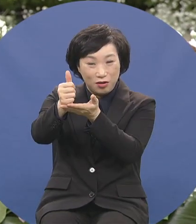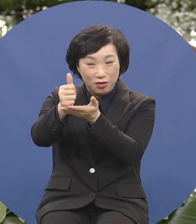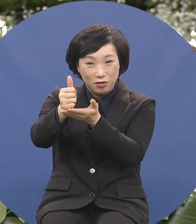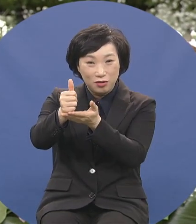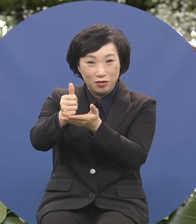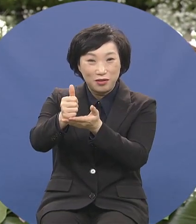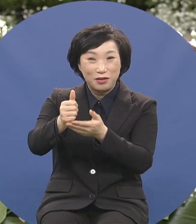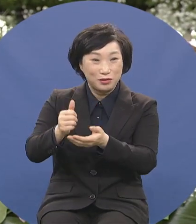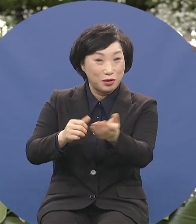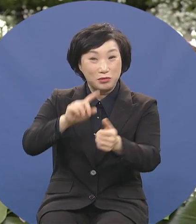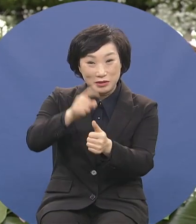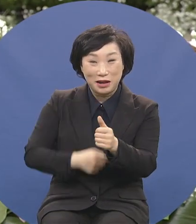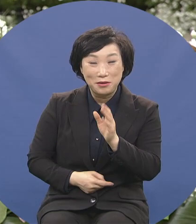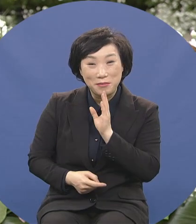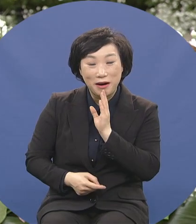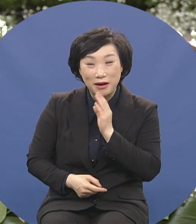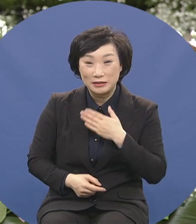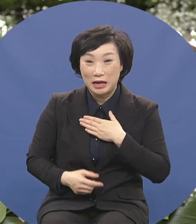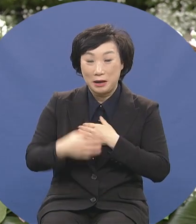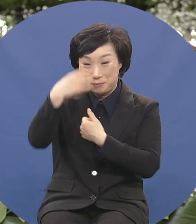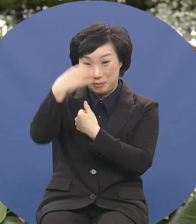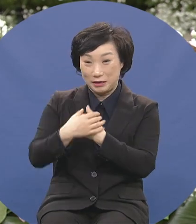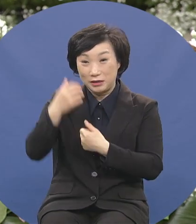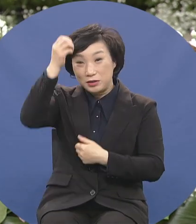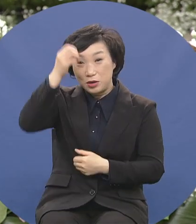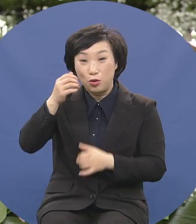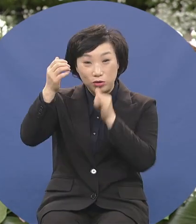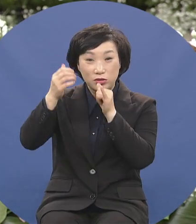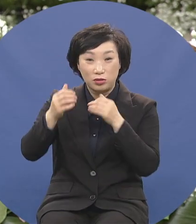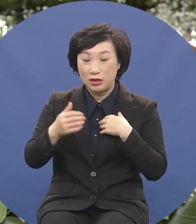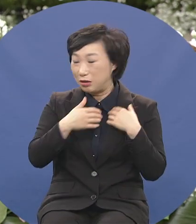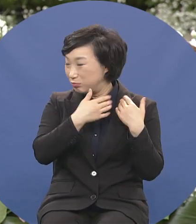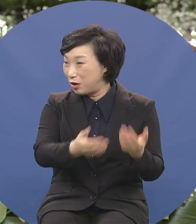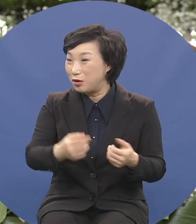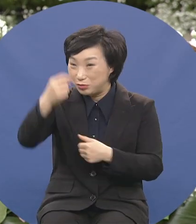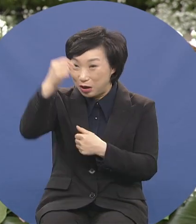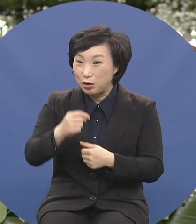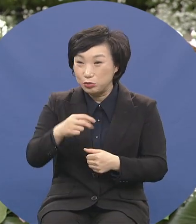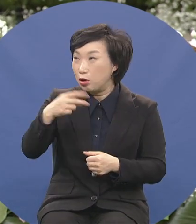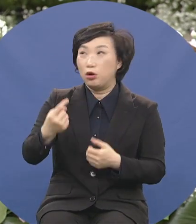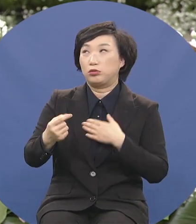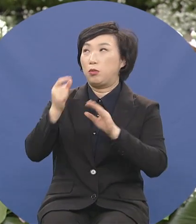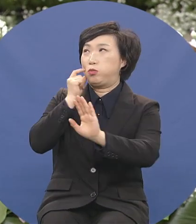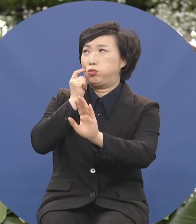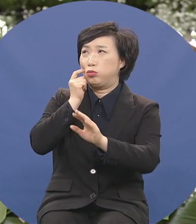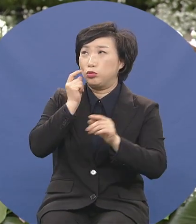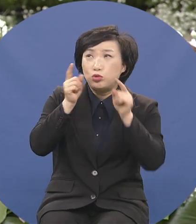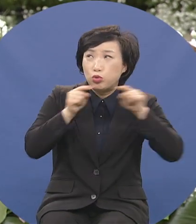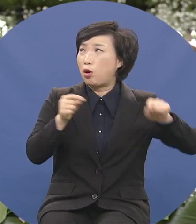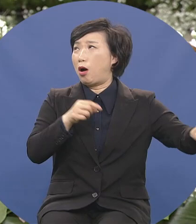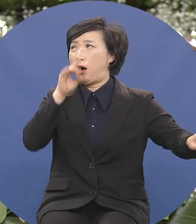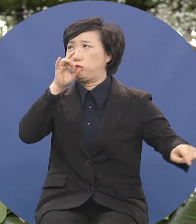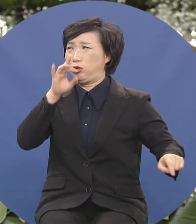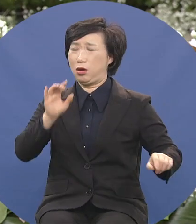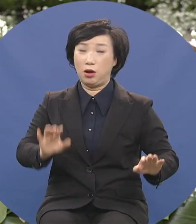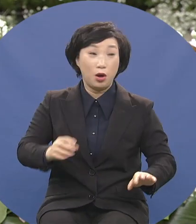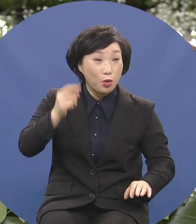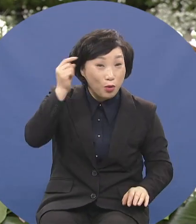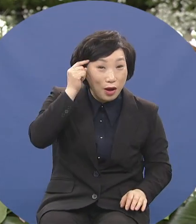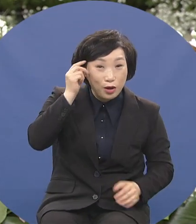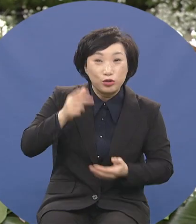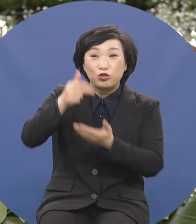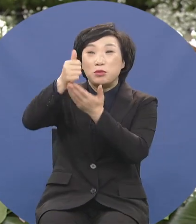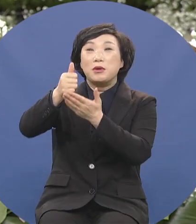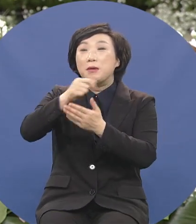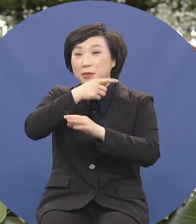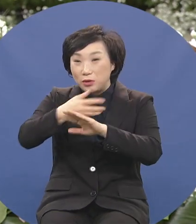돼. 내게 맡긴 용은 내비리라고도 못 내비어. 지옥 가면 안 돼요. 왜? 주님이